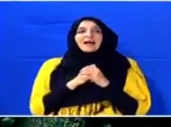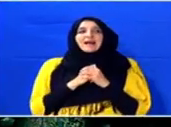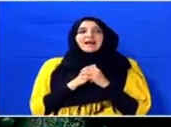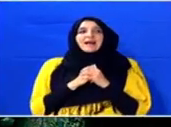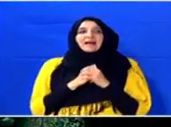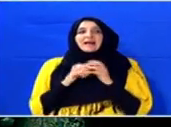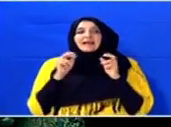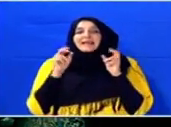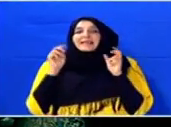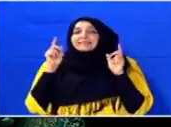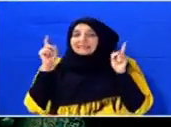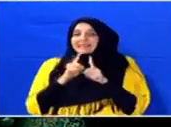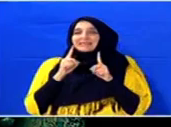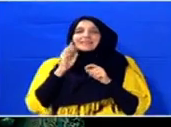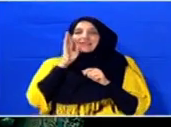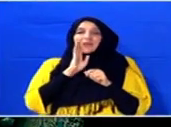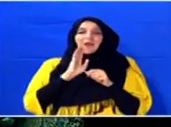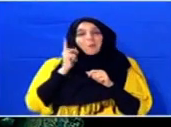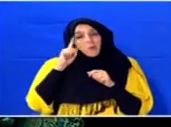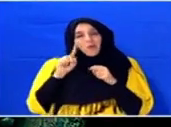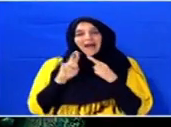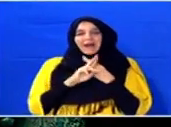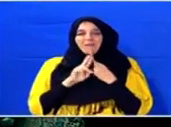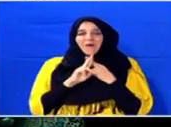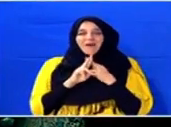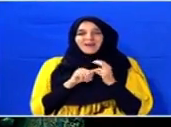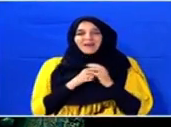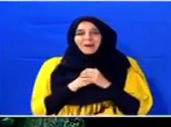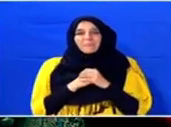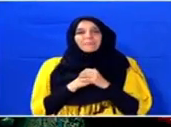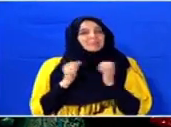قدرتي تختصري بشان يجاوبكم تفضل